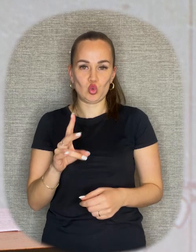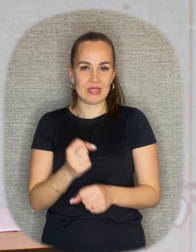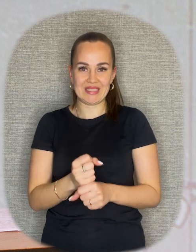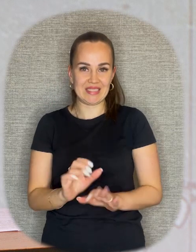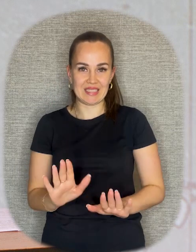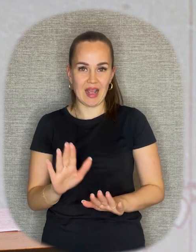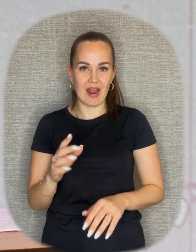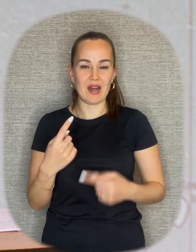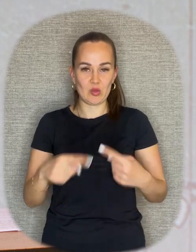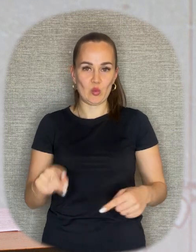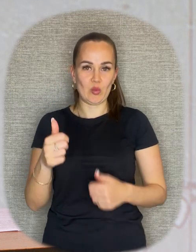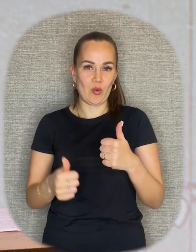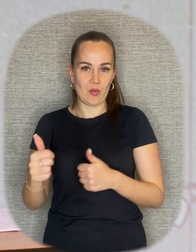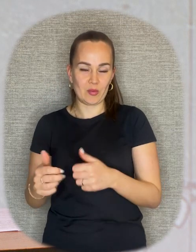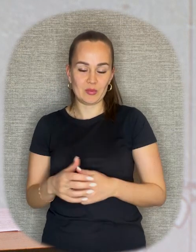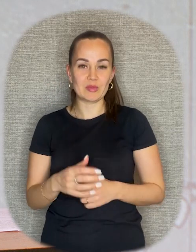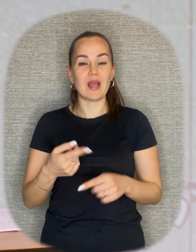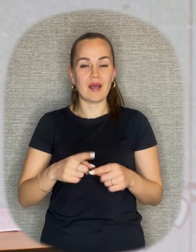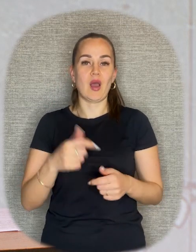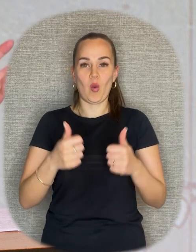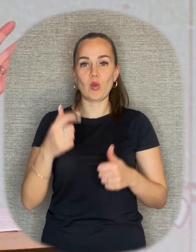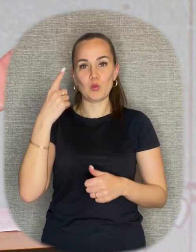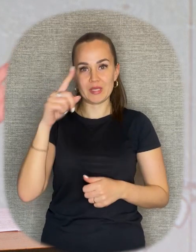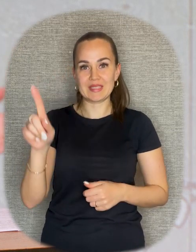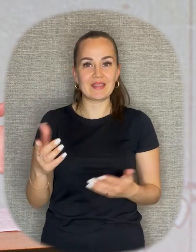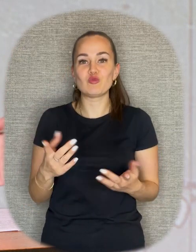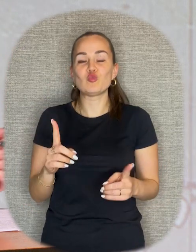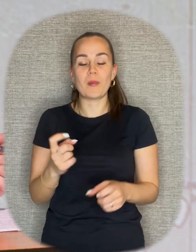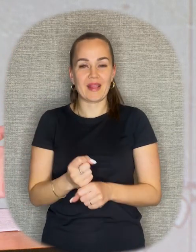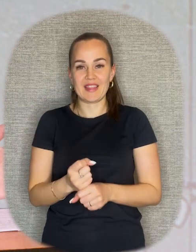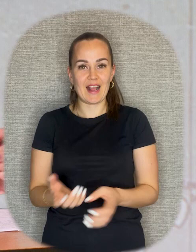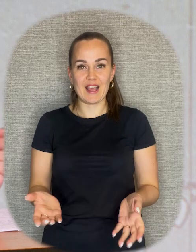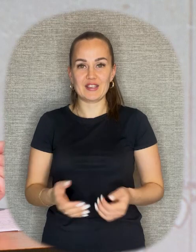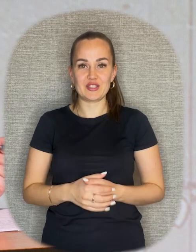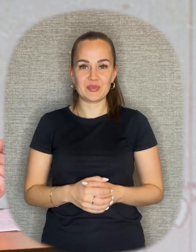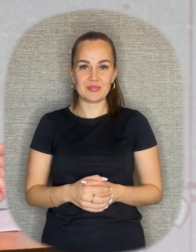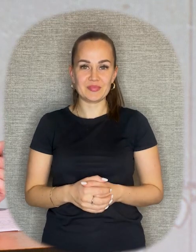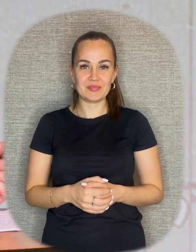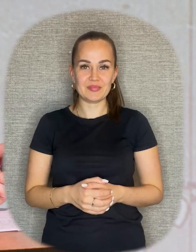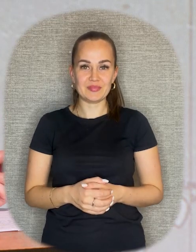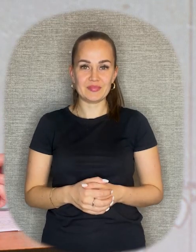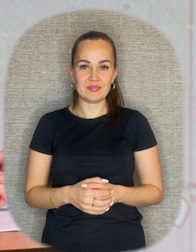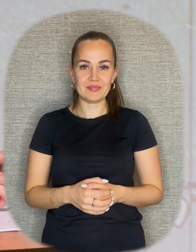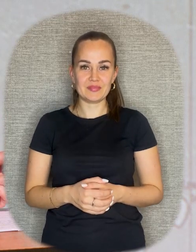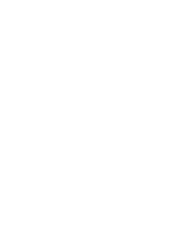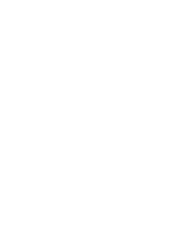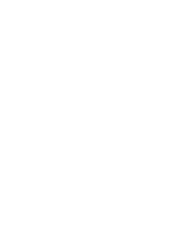Поэтому да мы сейчас с вами думаем Слава Богу что они сделали Но с другой стороны это конкурс идей что поделаешь